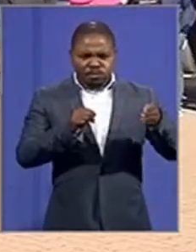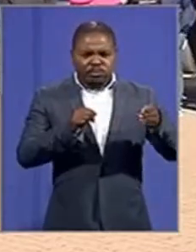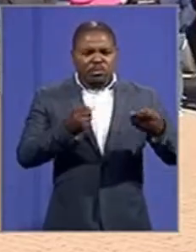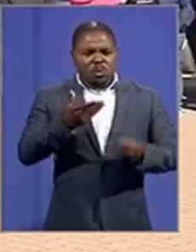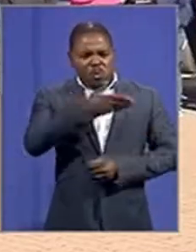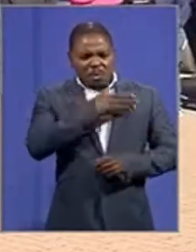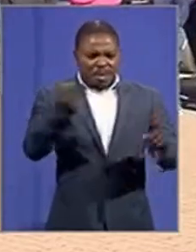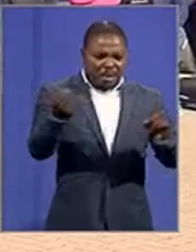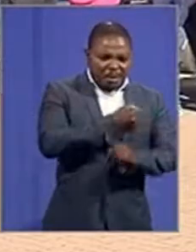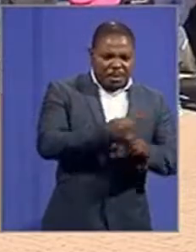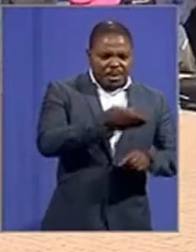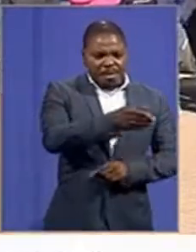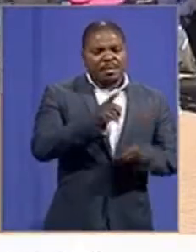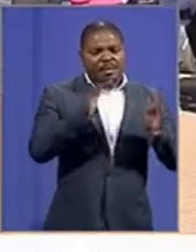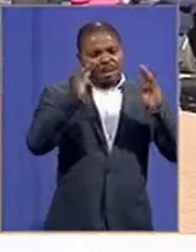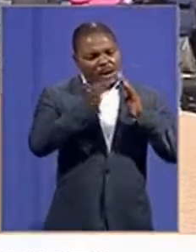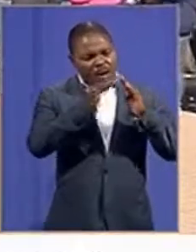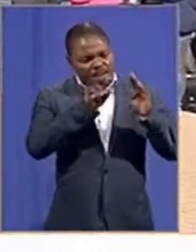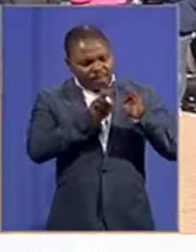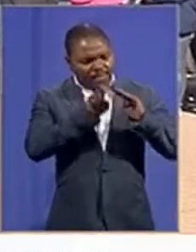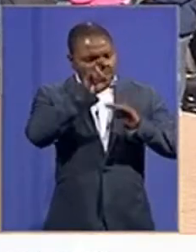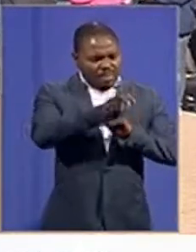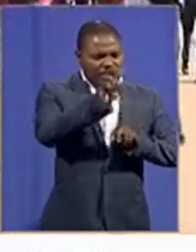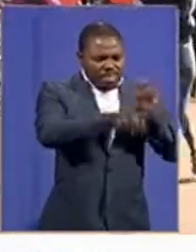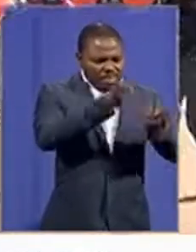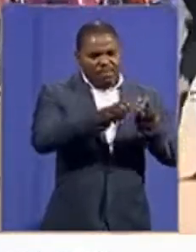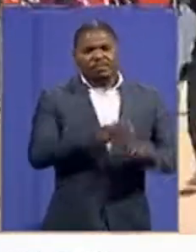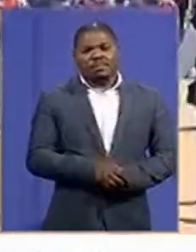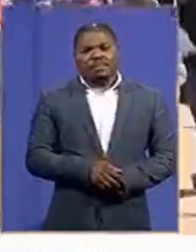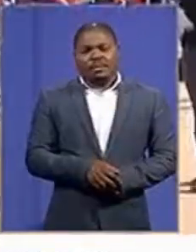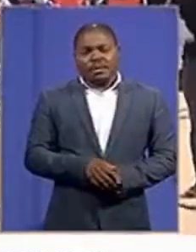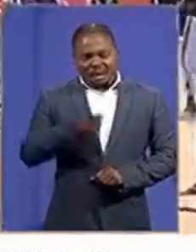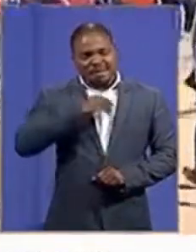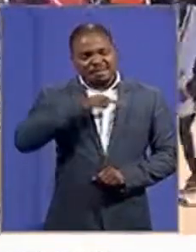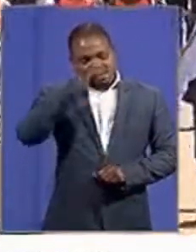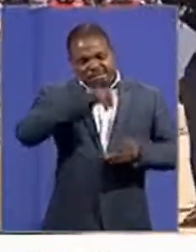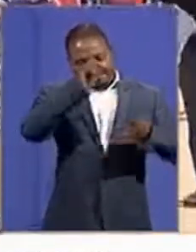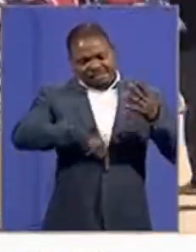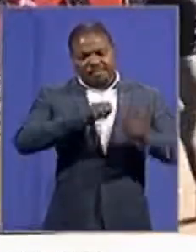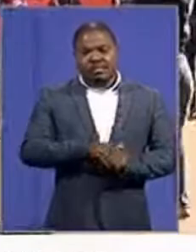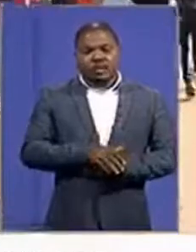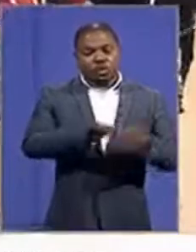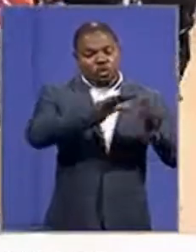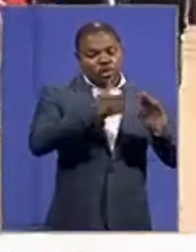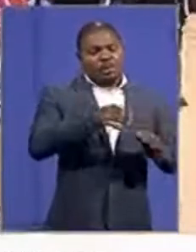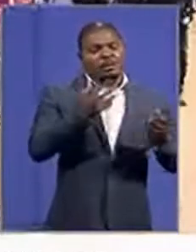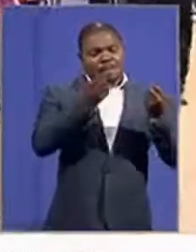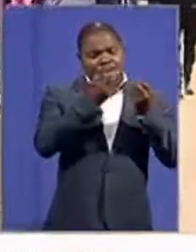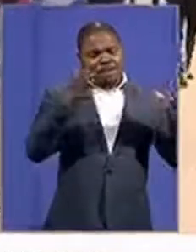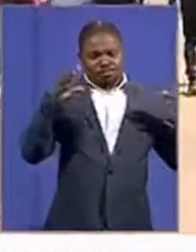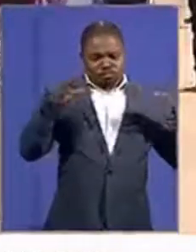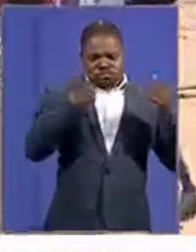tshotlego ya basadi le go tsenelelwa mo dintlong. Baagi ba le bantsi ba tsibogetse boikuelo ba go gwantela kwa stationeng